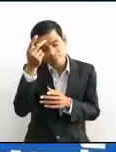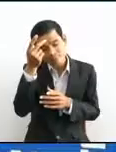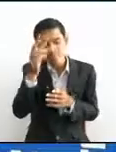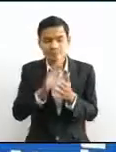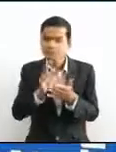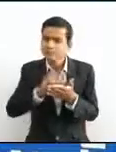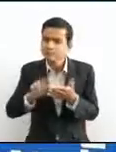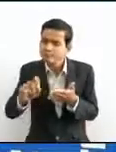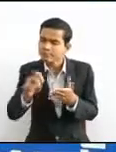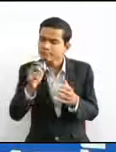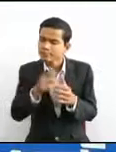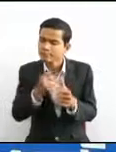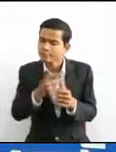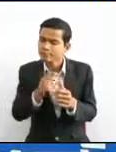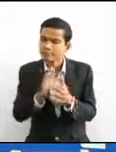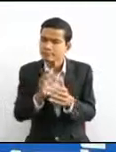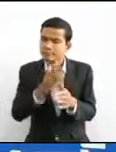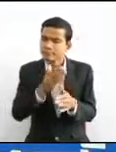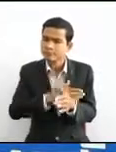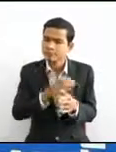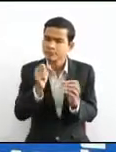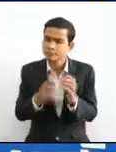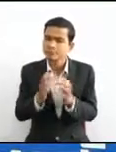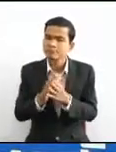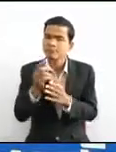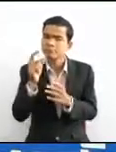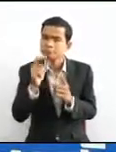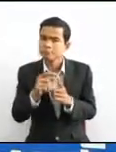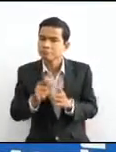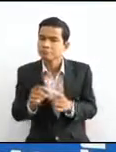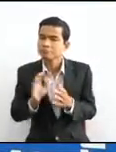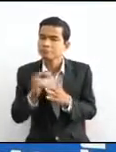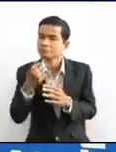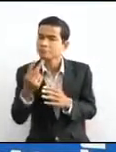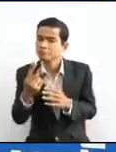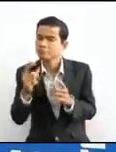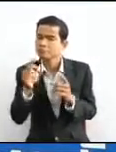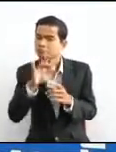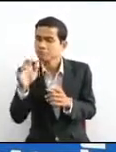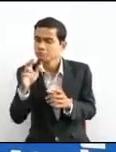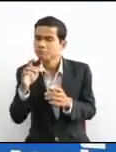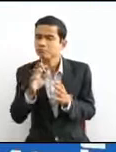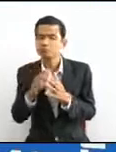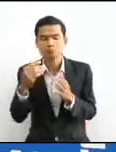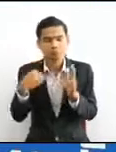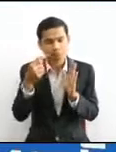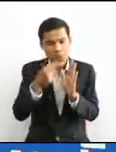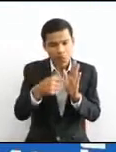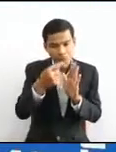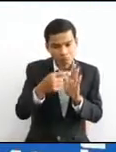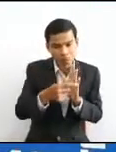năng sơ xế con kết sân ta về miến chà bịa đa nhạc rú bằng lời năng về miến sơ sơ năng chân chân nhạc vầy khla